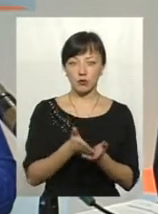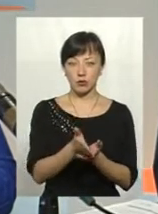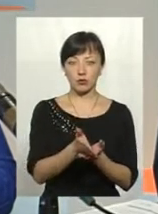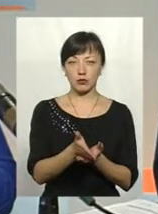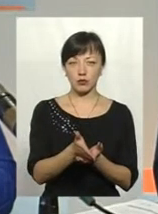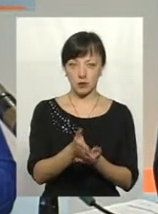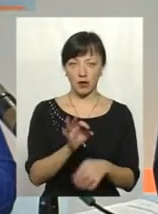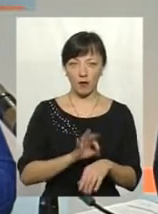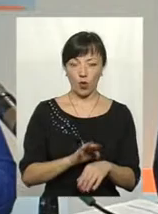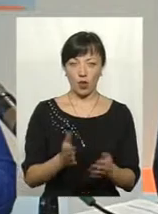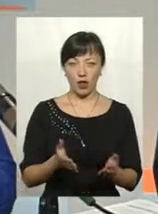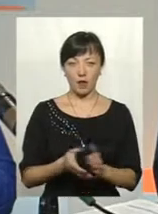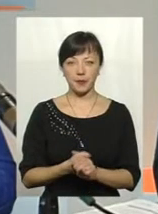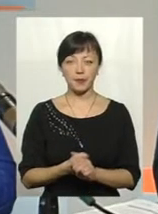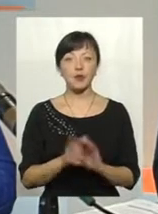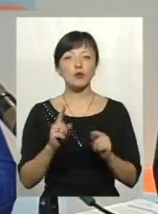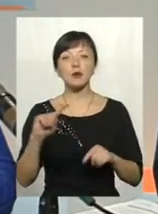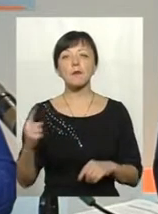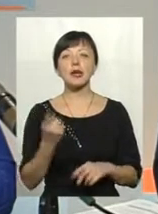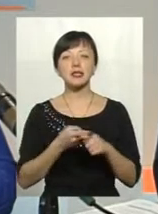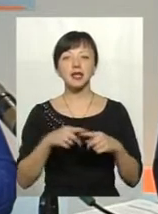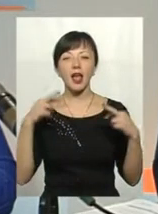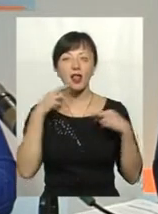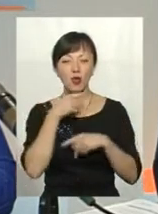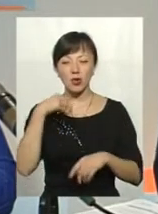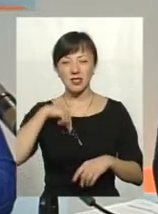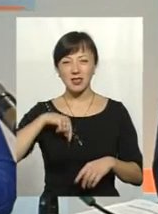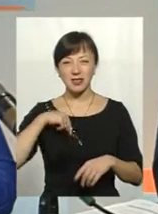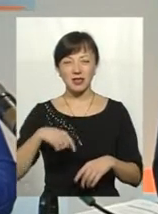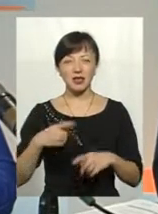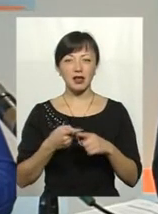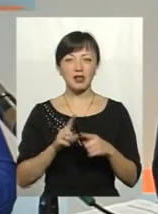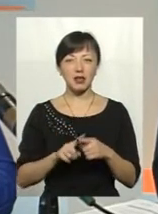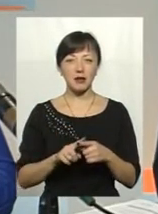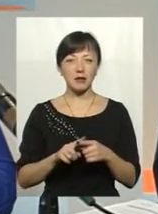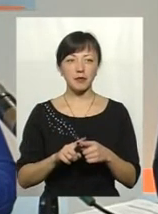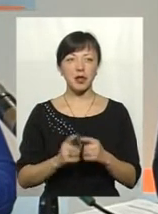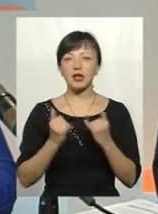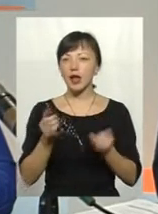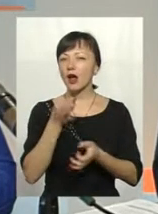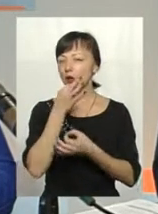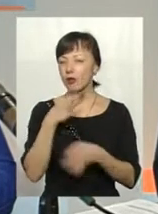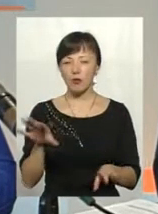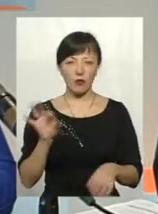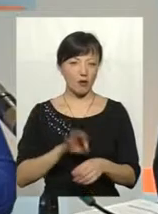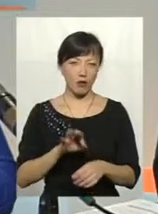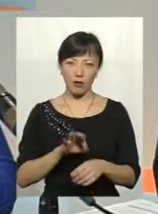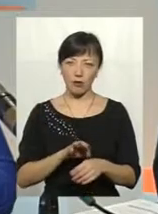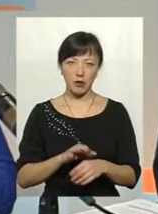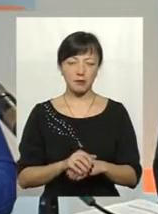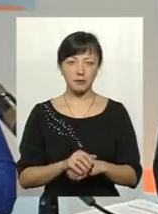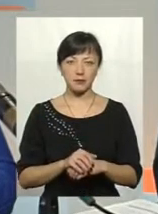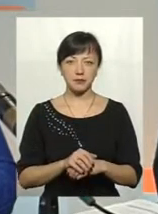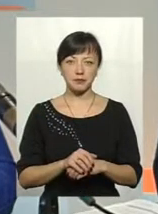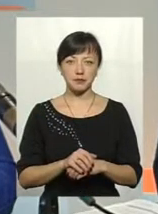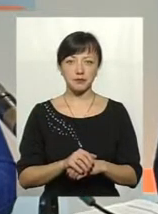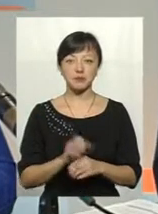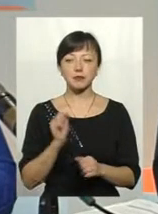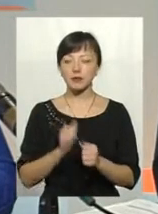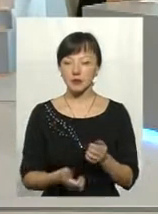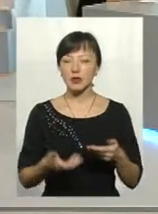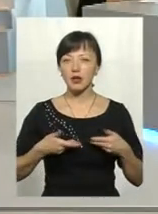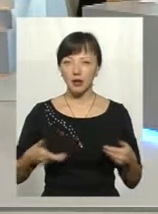вона захворіла на туберкульоз. Тому що перший – це інтоксикаційний синдром, який характерний для любої хвороби. Ну, кожен